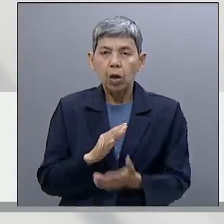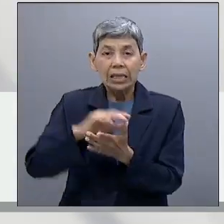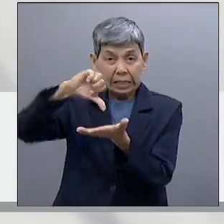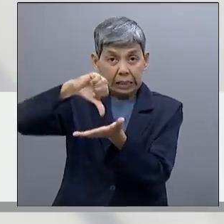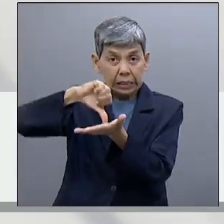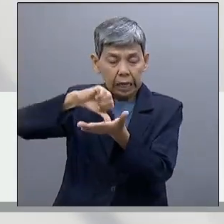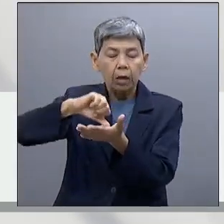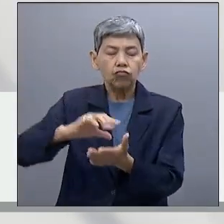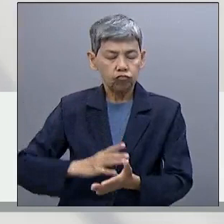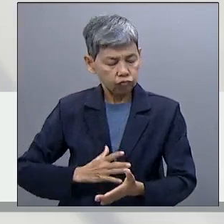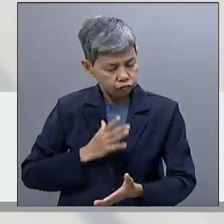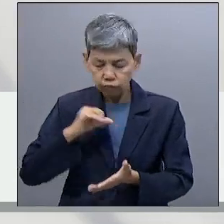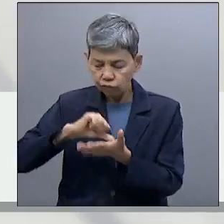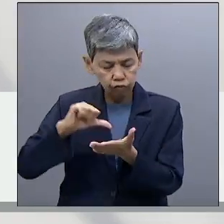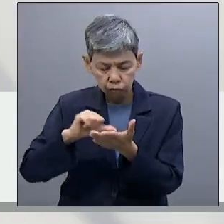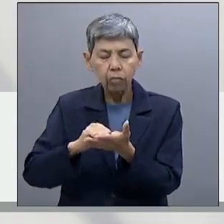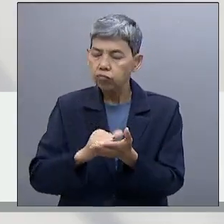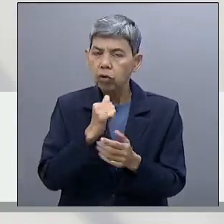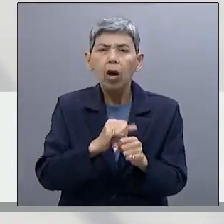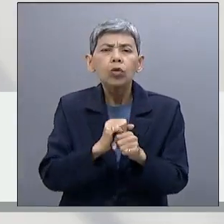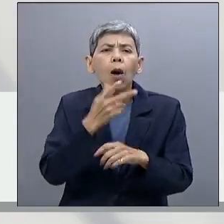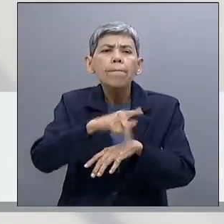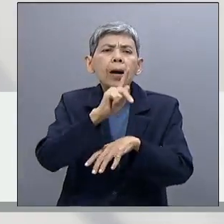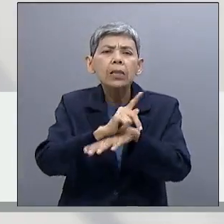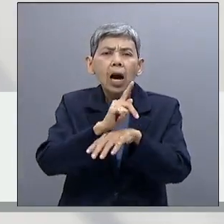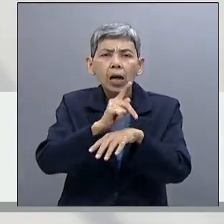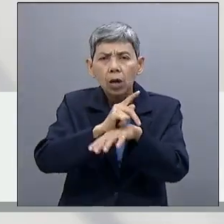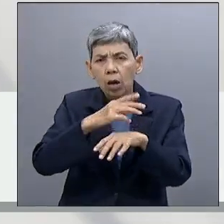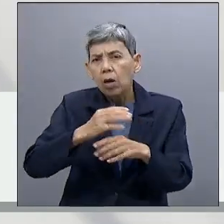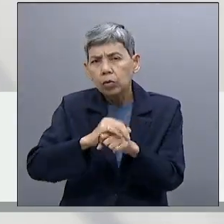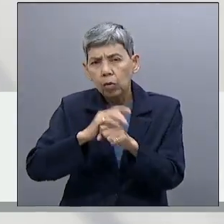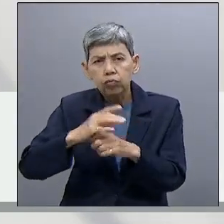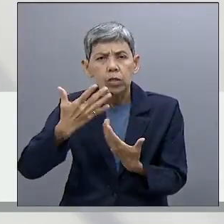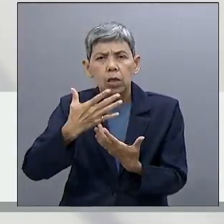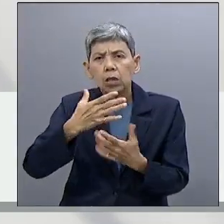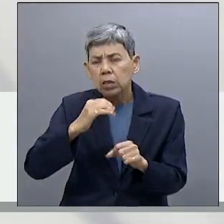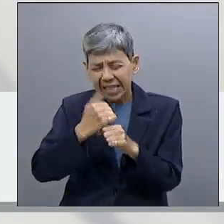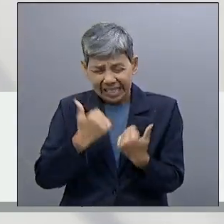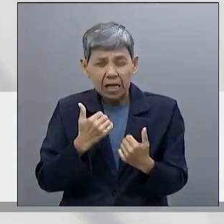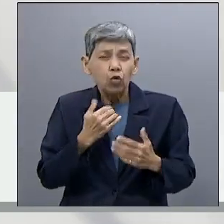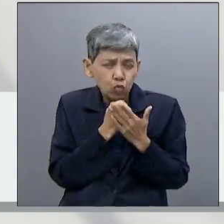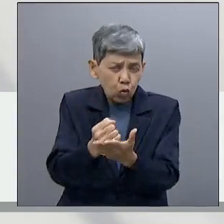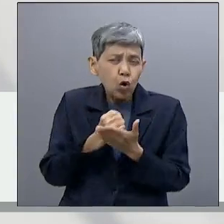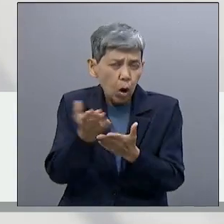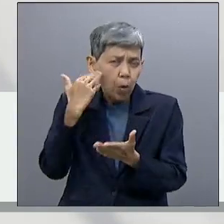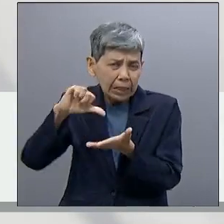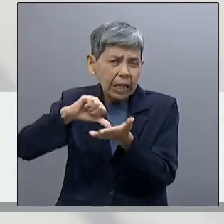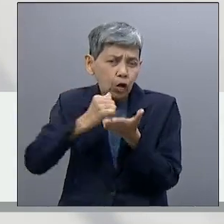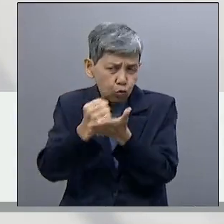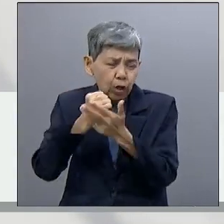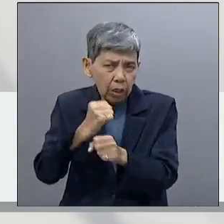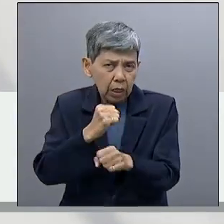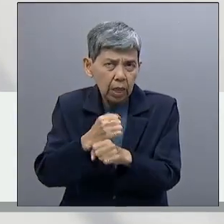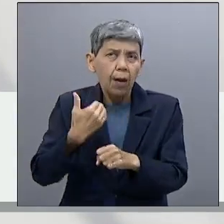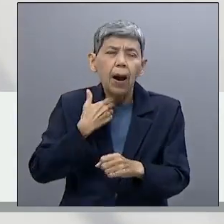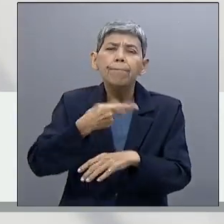าให้เกียรติกับท่านอาจารย์วันนอเป็นอย่างสูงเนื่องจากว่าเคยมีอดีตที่เคยช่วยเหลือกันนะฮะคืออาจารย์วันนอก็เค